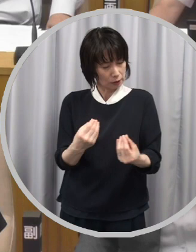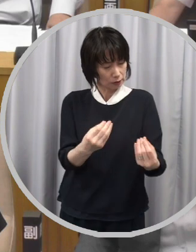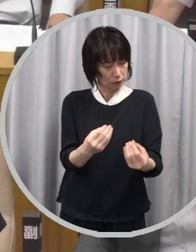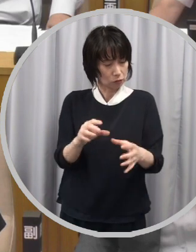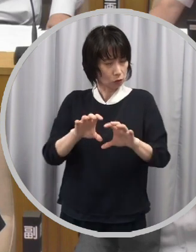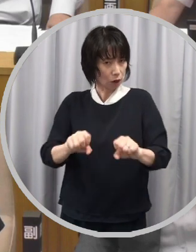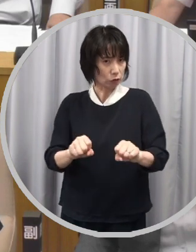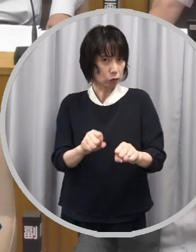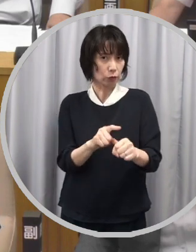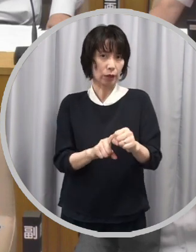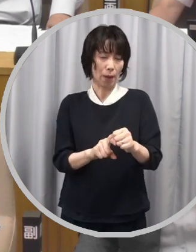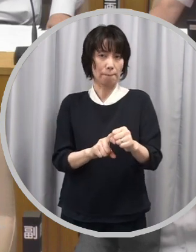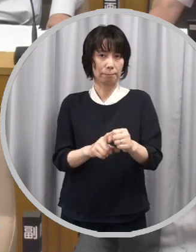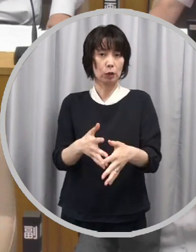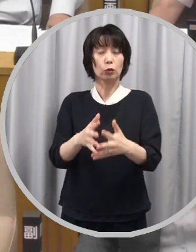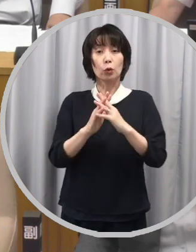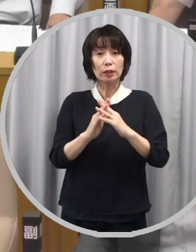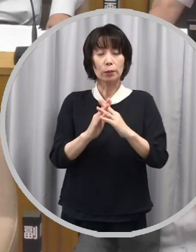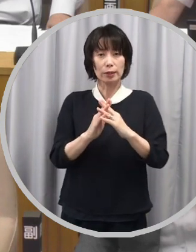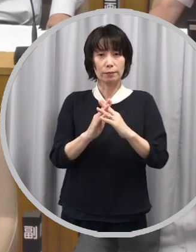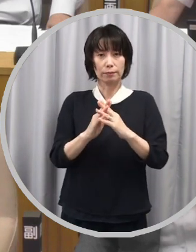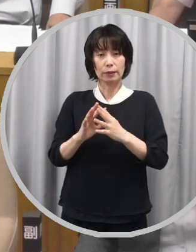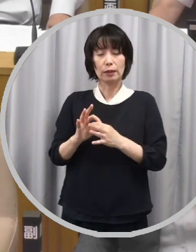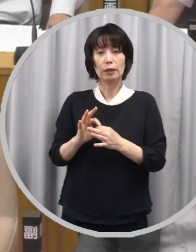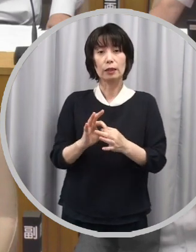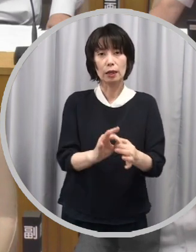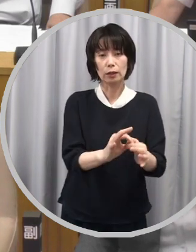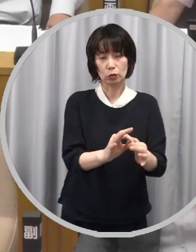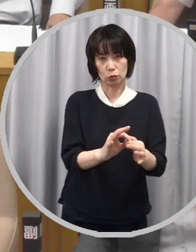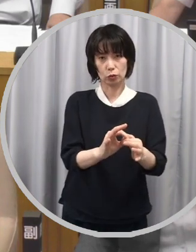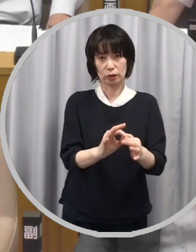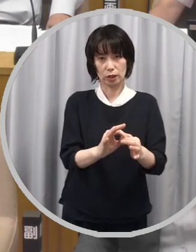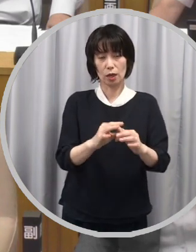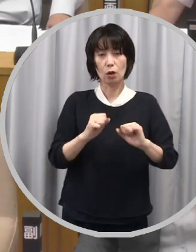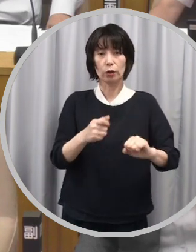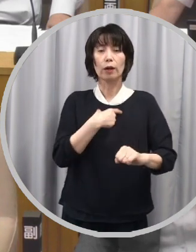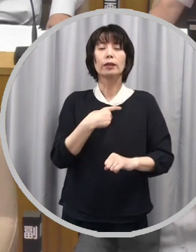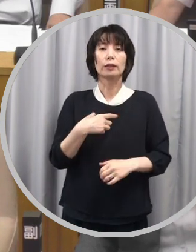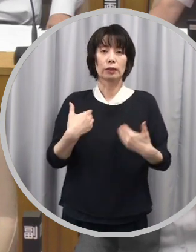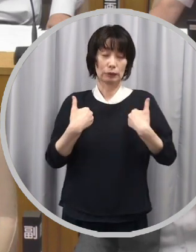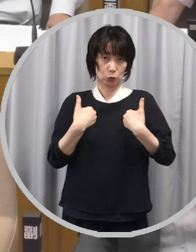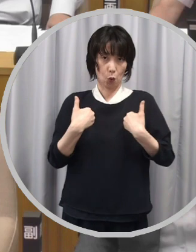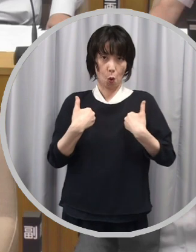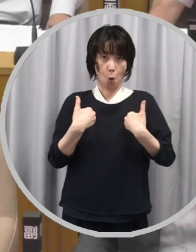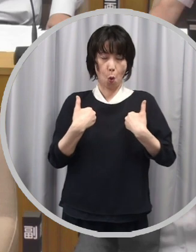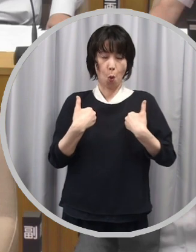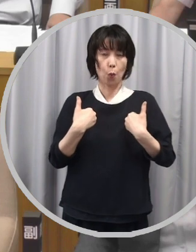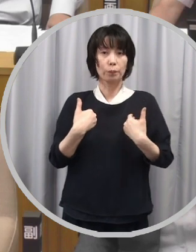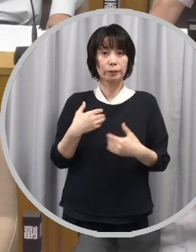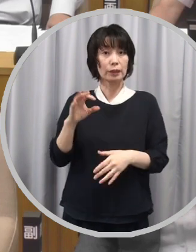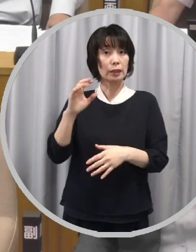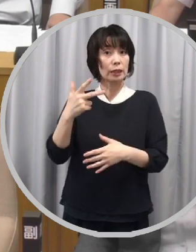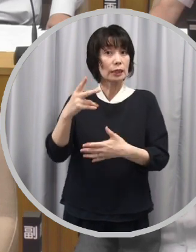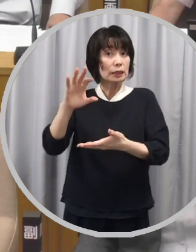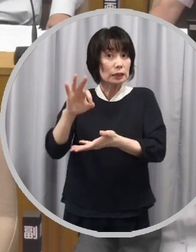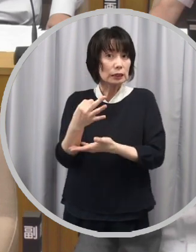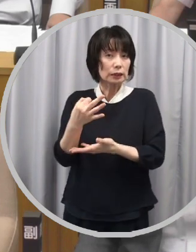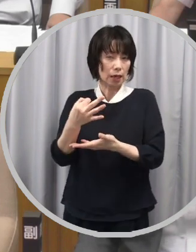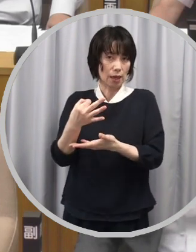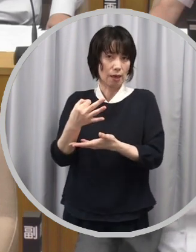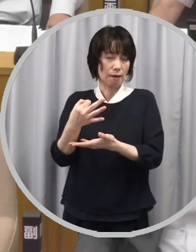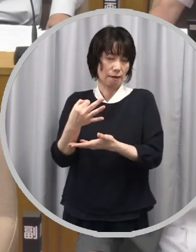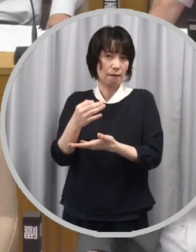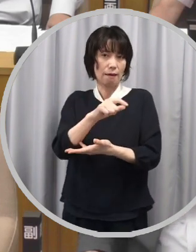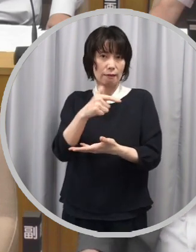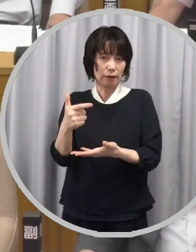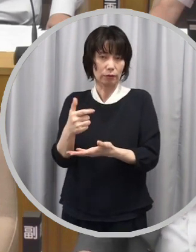確保に向けた取り組みを継続的に行う必要があるものと考えており、市税など自主財源の一